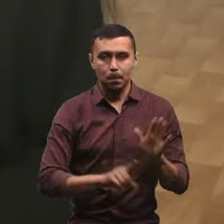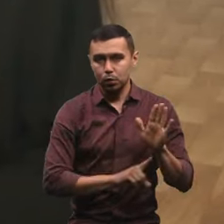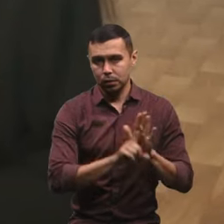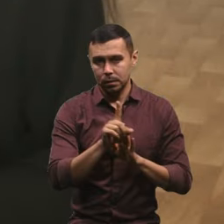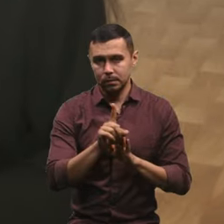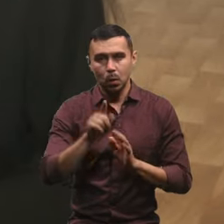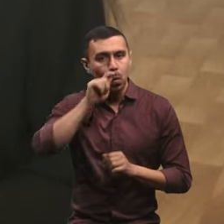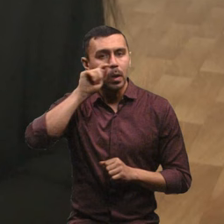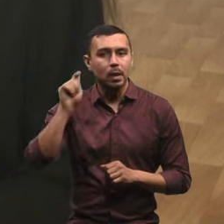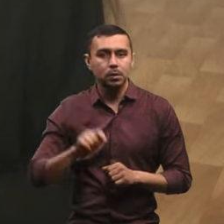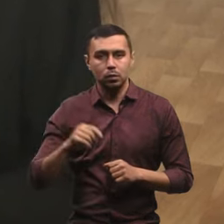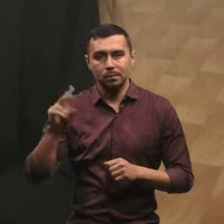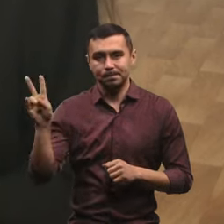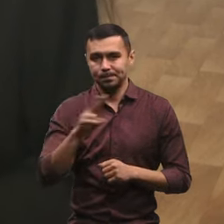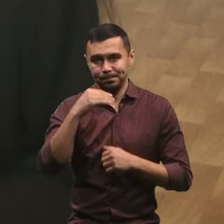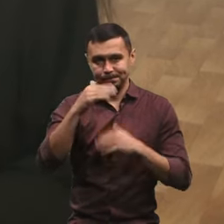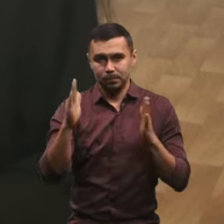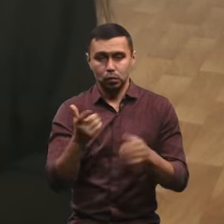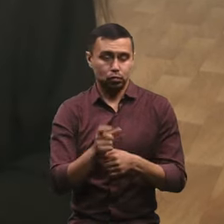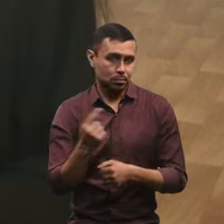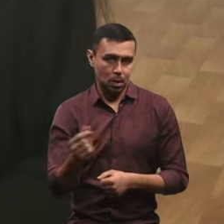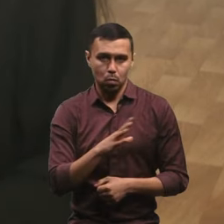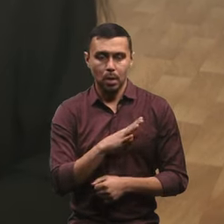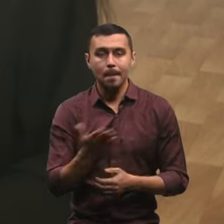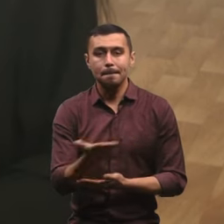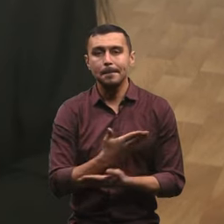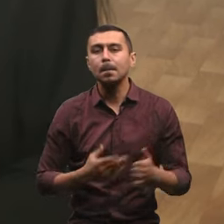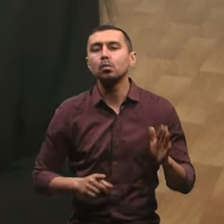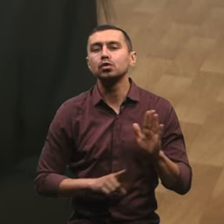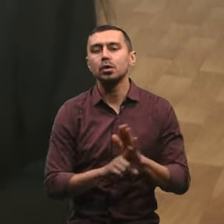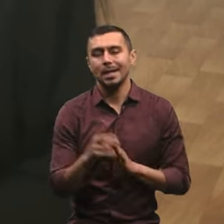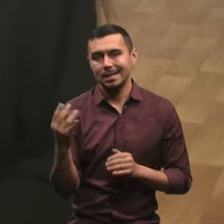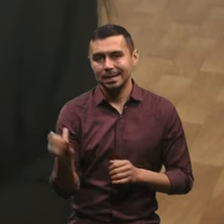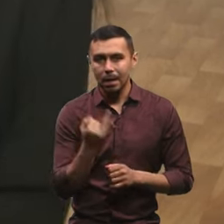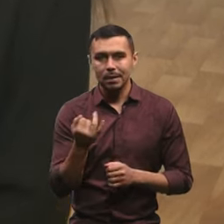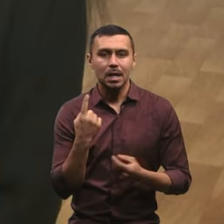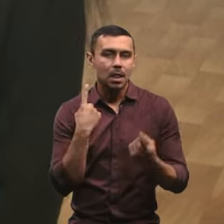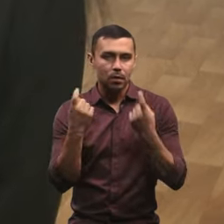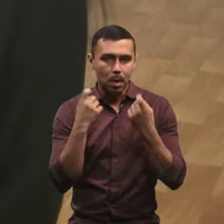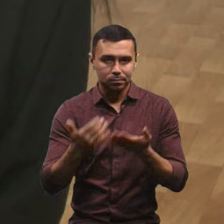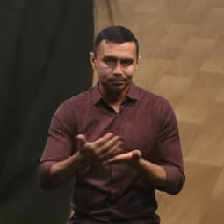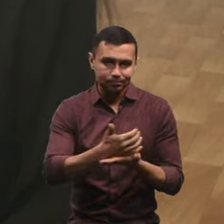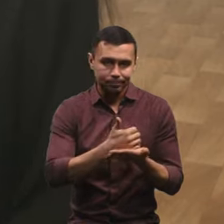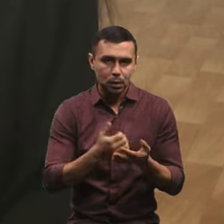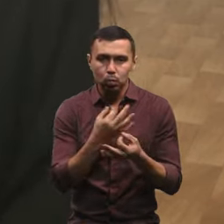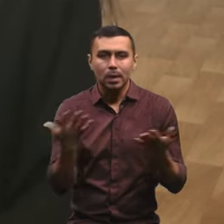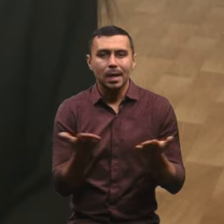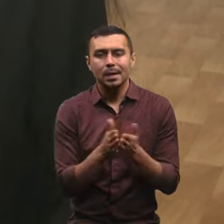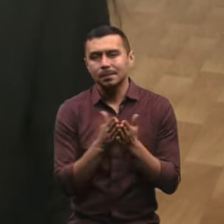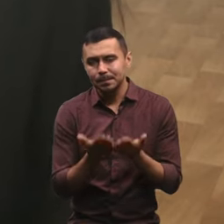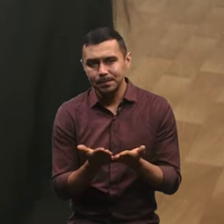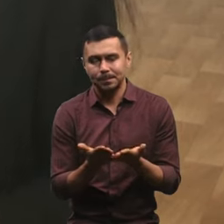починалося. Української ікони дуже мало було. І ми от почали цікавитися інформацією з будь-яких джерел,